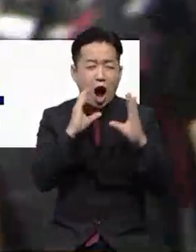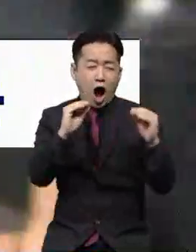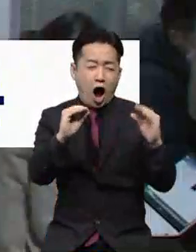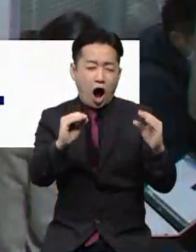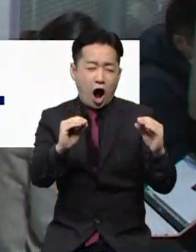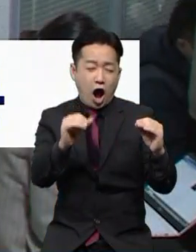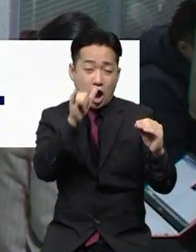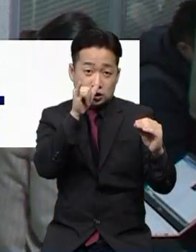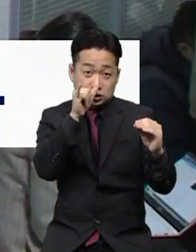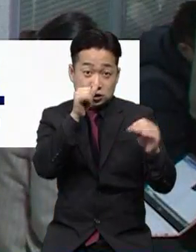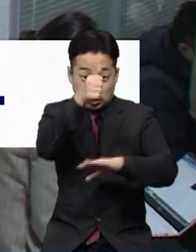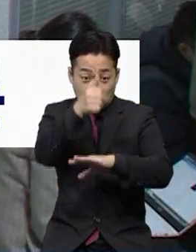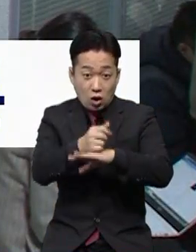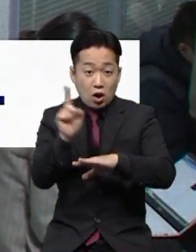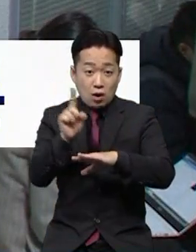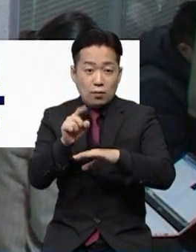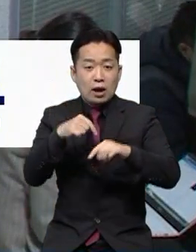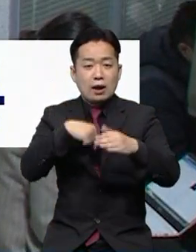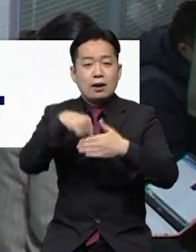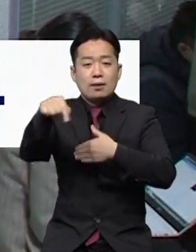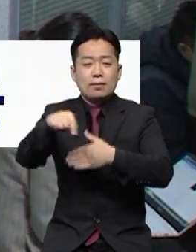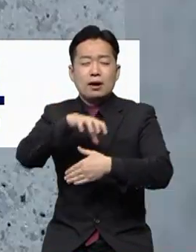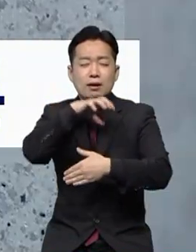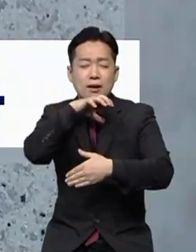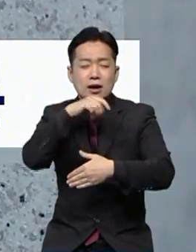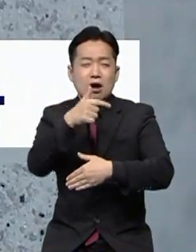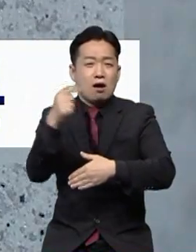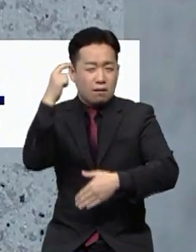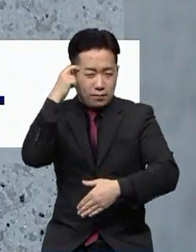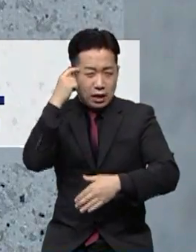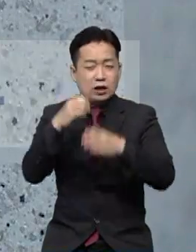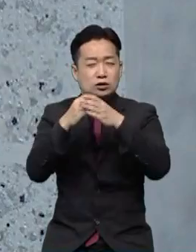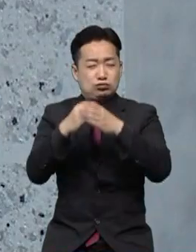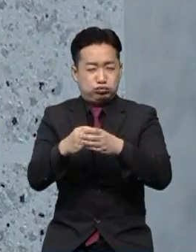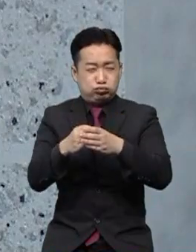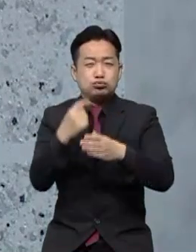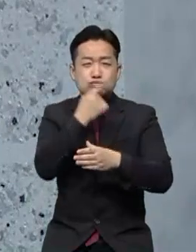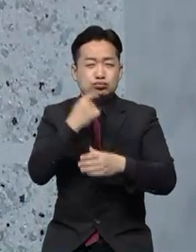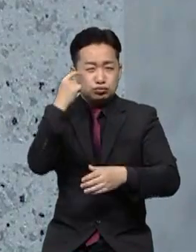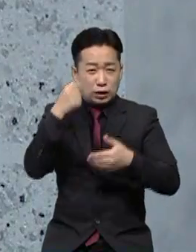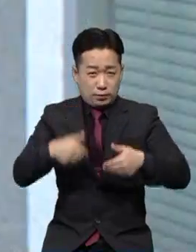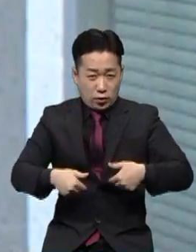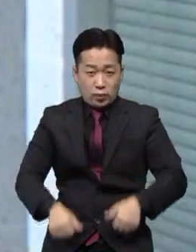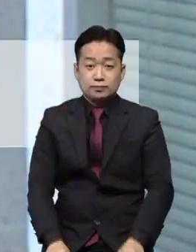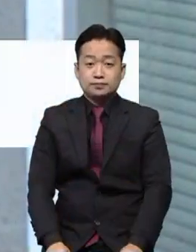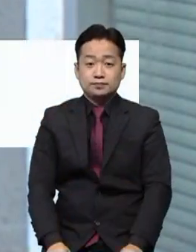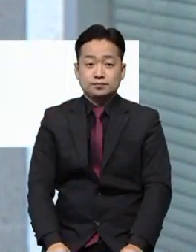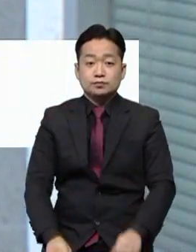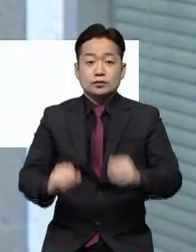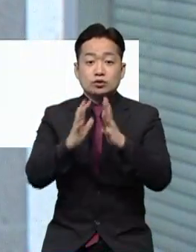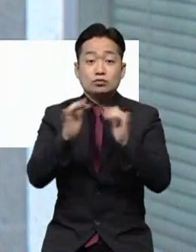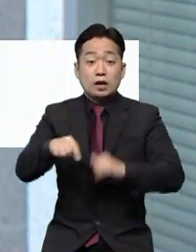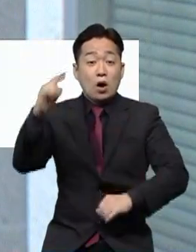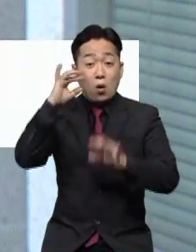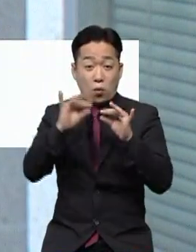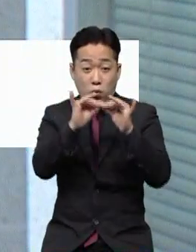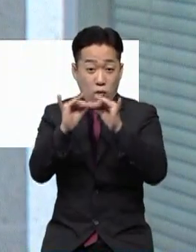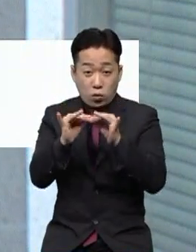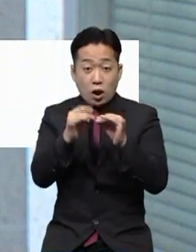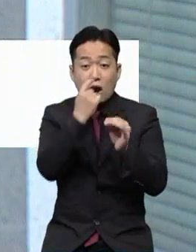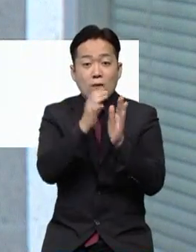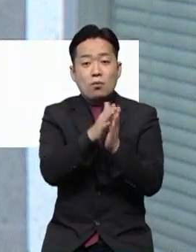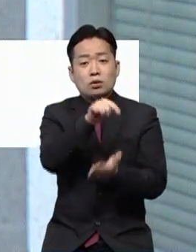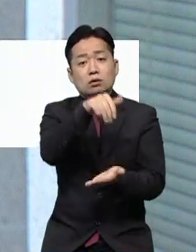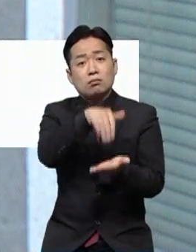벌였습니다. 결론은 당 안팎 반발을 의식한 신중론이었습니다. 국민의 공감대와